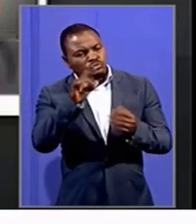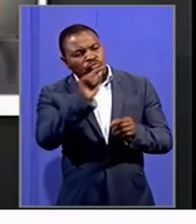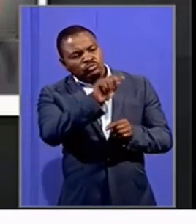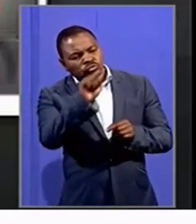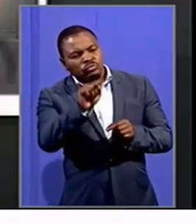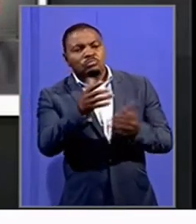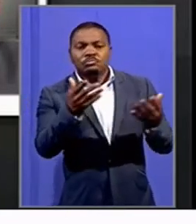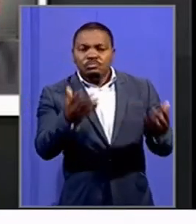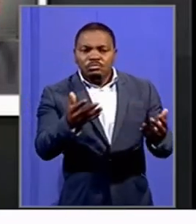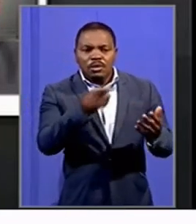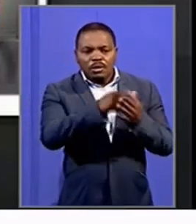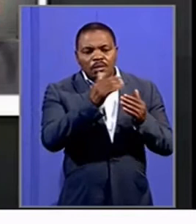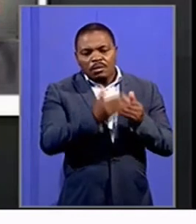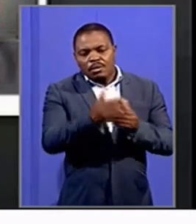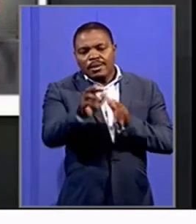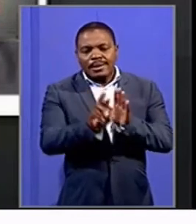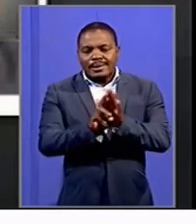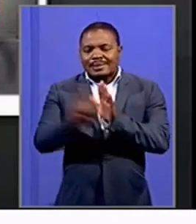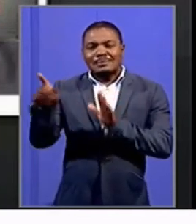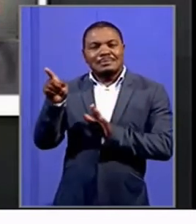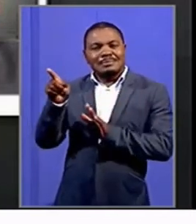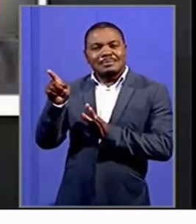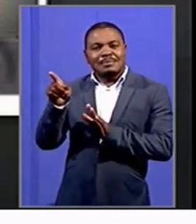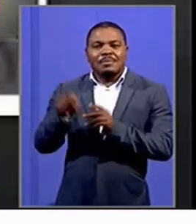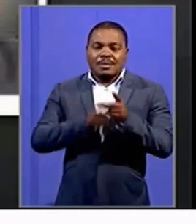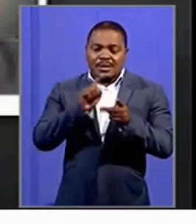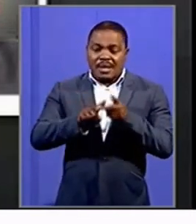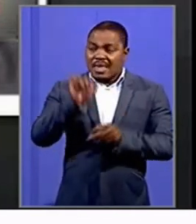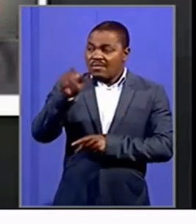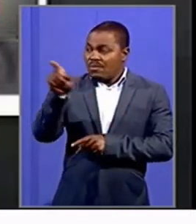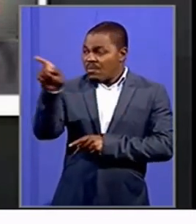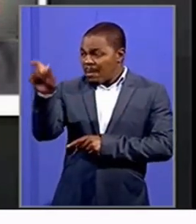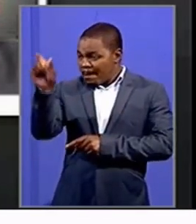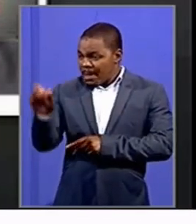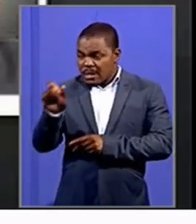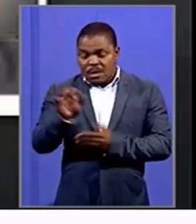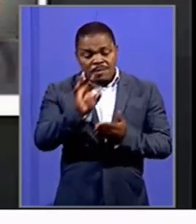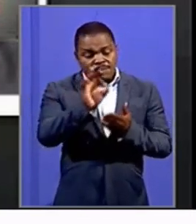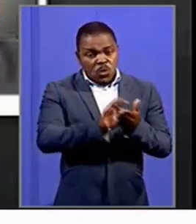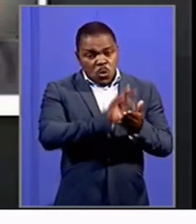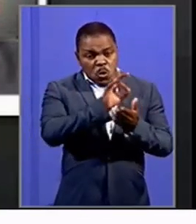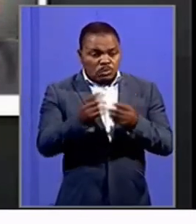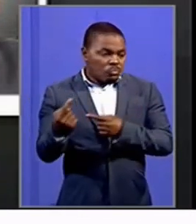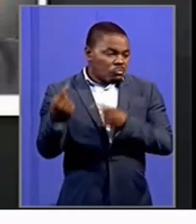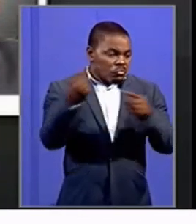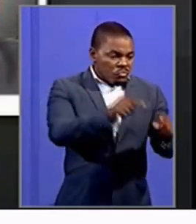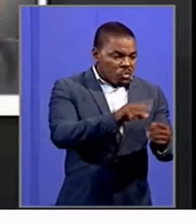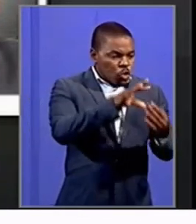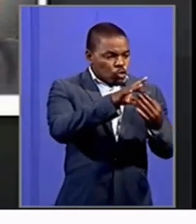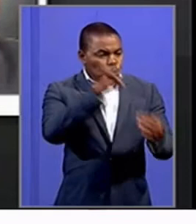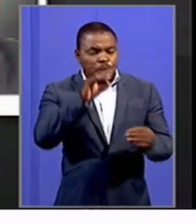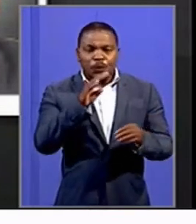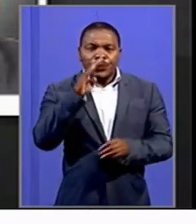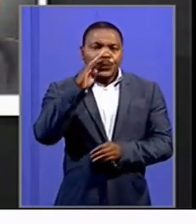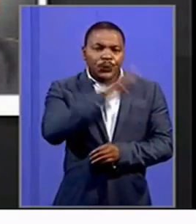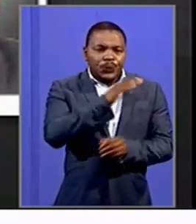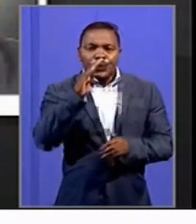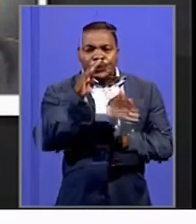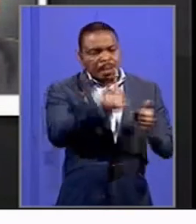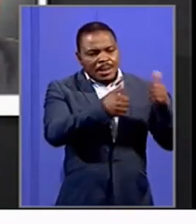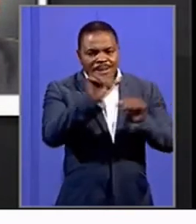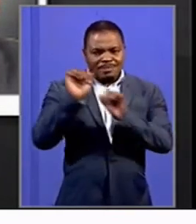ba tla nna baemedi ba gage. Yaanong ga motho a sa ko ditlhophong go ilo tlhopha baeteledipedi